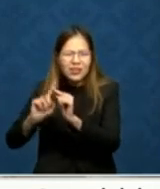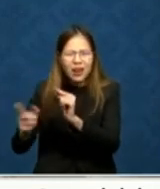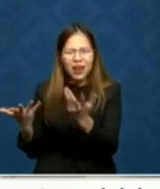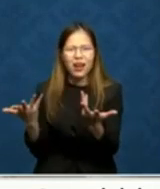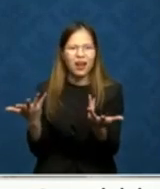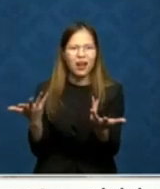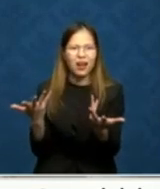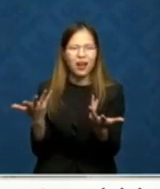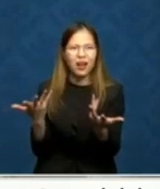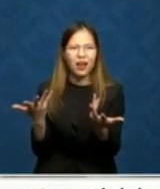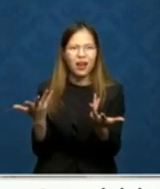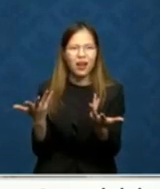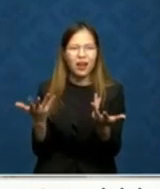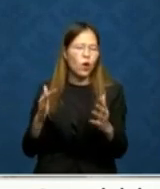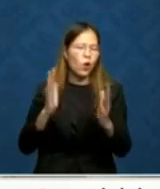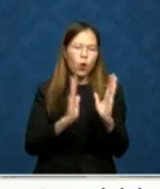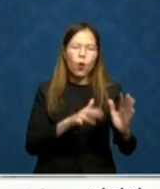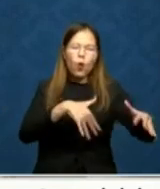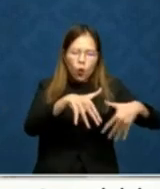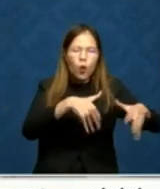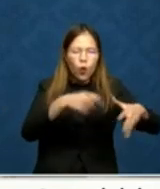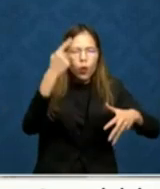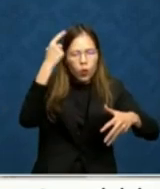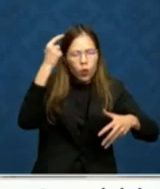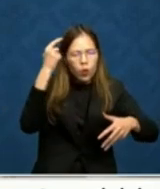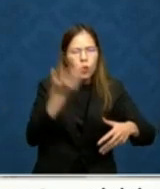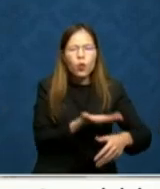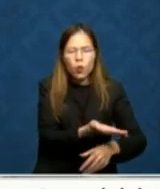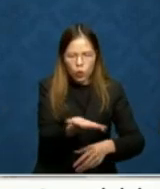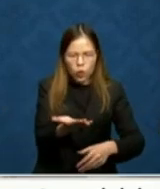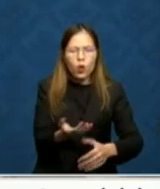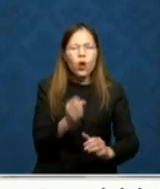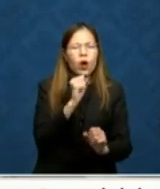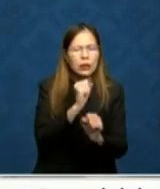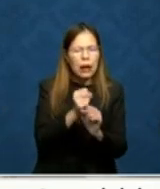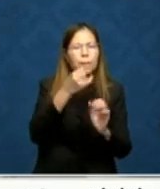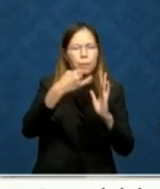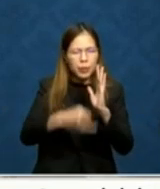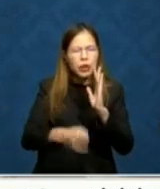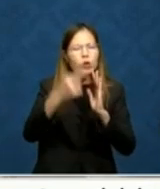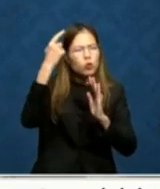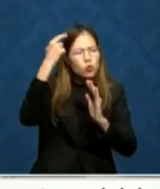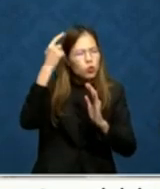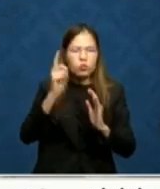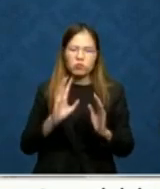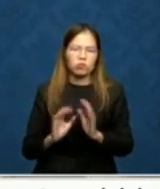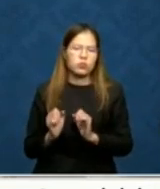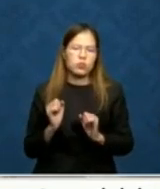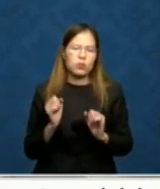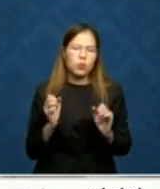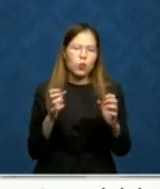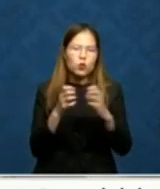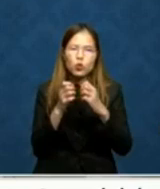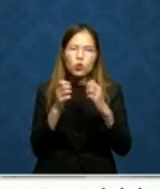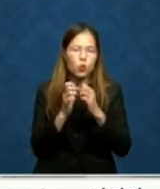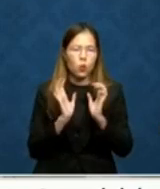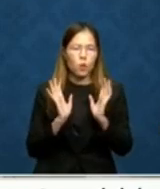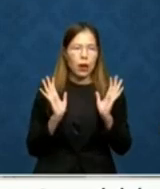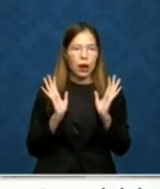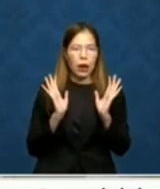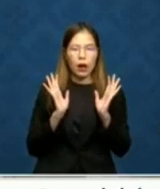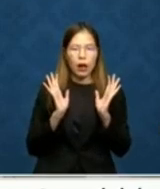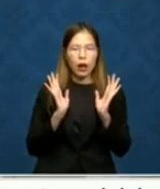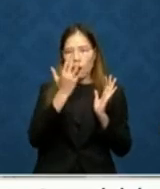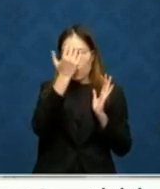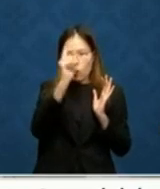ที่ทุกคนทั่วไปทราบกันอยู่แล้วค่ะว่าเป็นฐานความผิดแต่ไม่มีใครกล้าเข้าไปยุ่งเพราะใช้คำเดิมๆว่